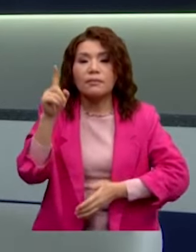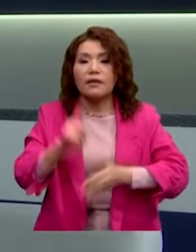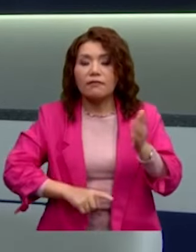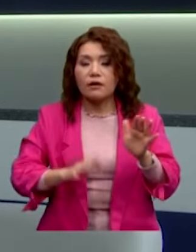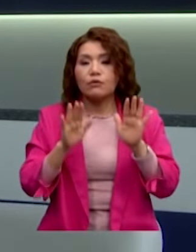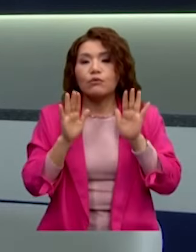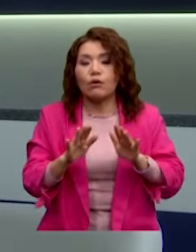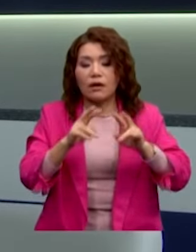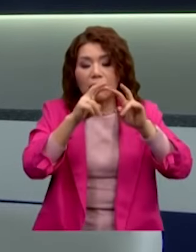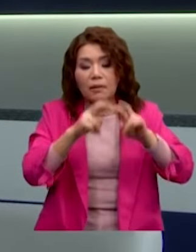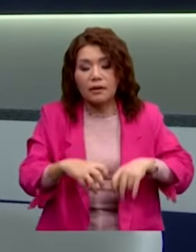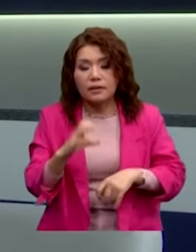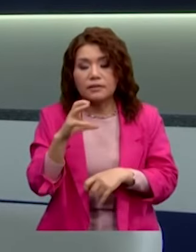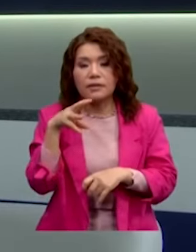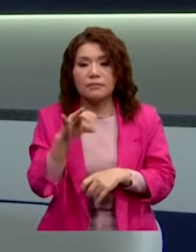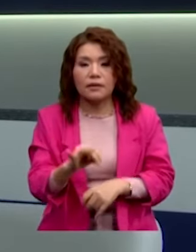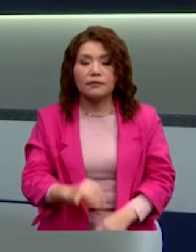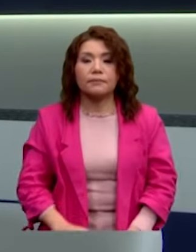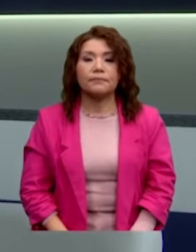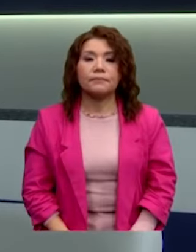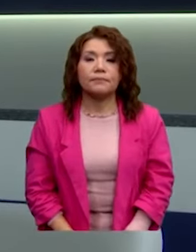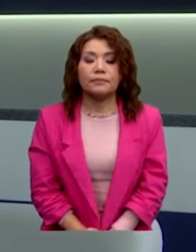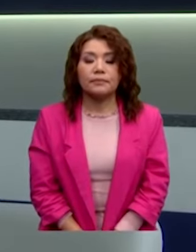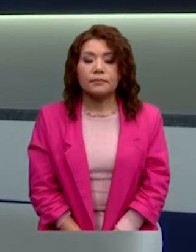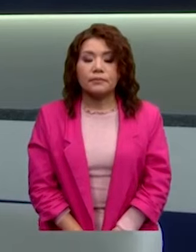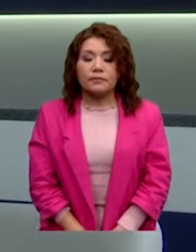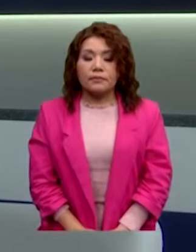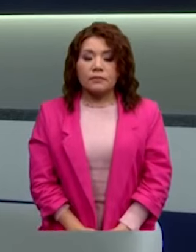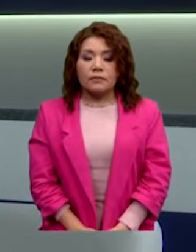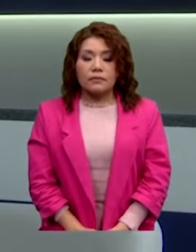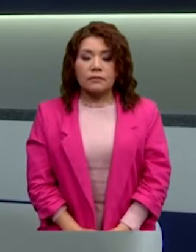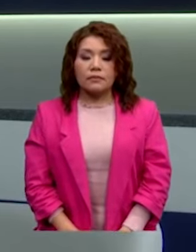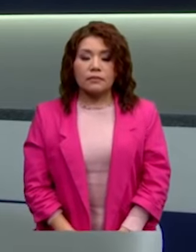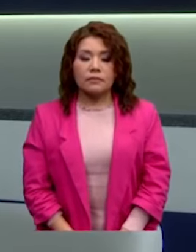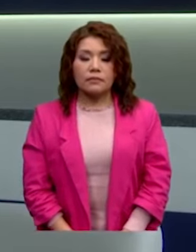лишь проверенным СМИ. Саяна Санакова, Ирлан Сарманов, Атамекен Бизнес.